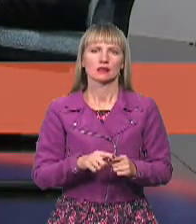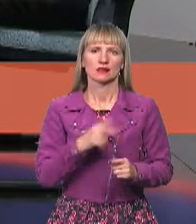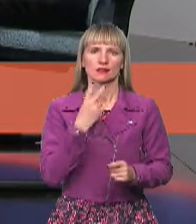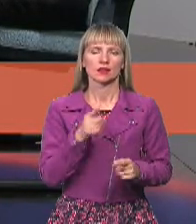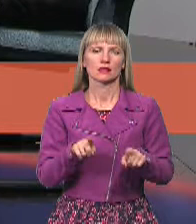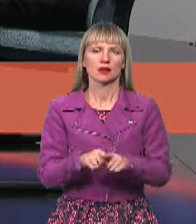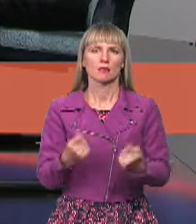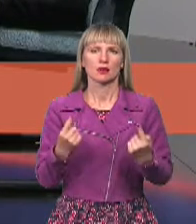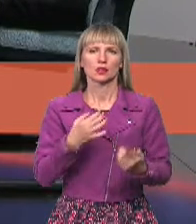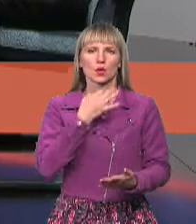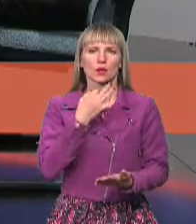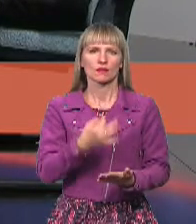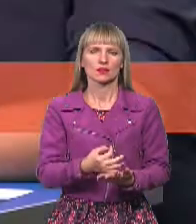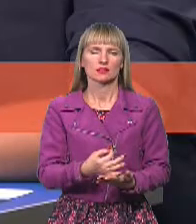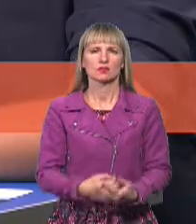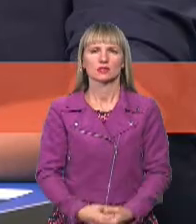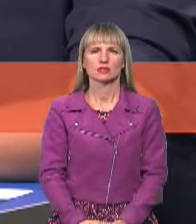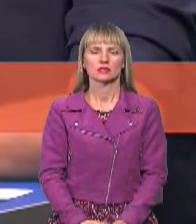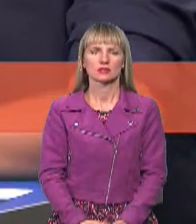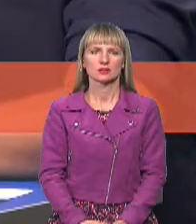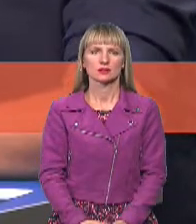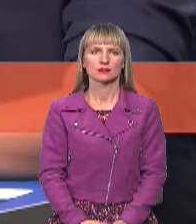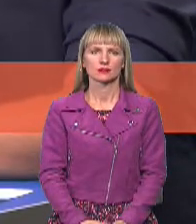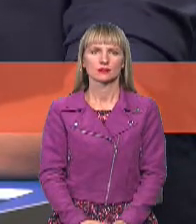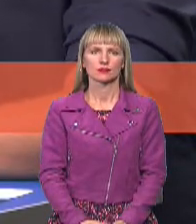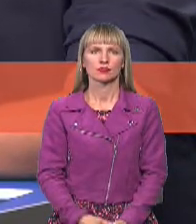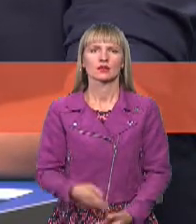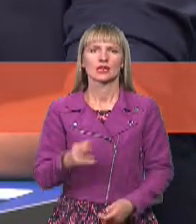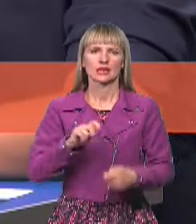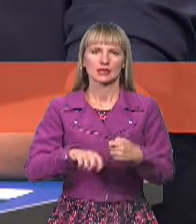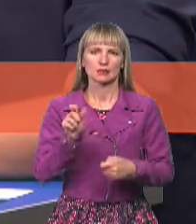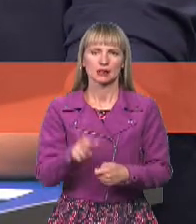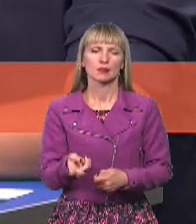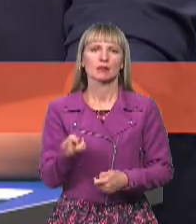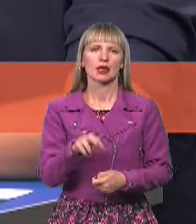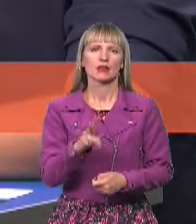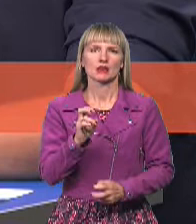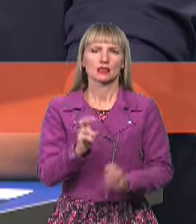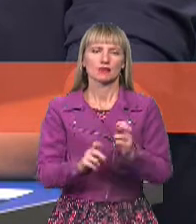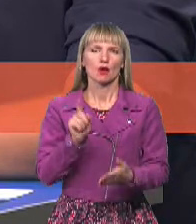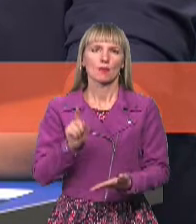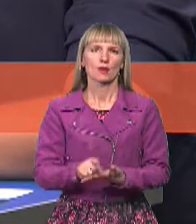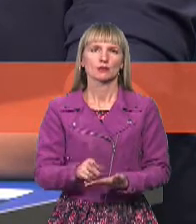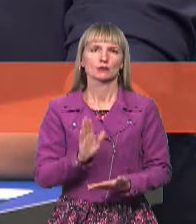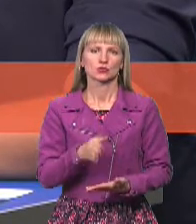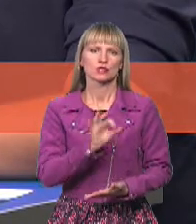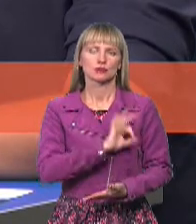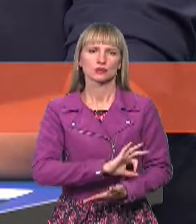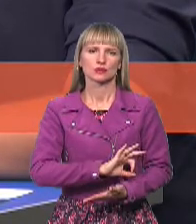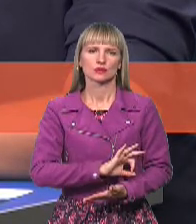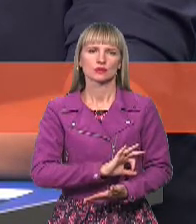большая ответственность оператора рынка. Для инспекторов, придя на объект, он обязан будет